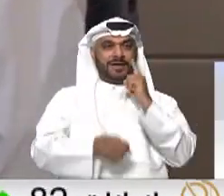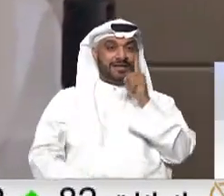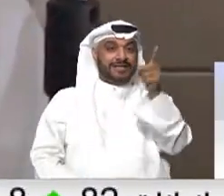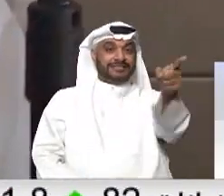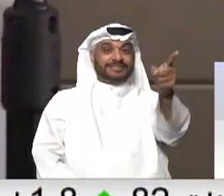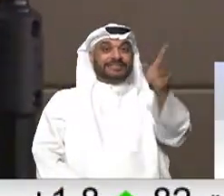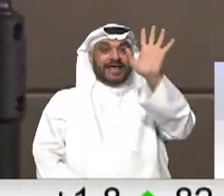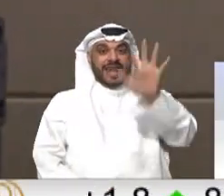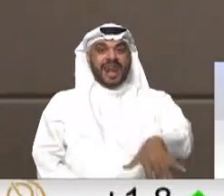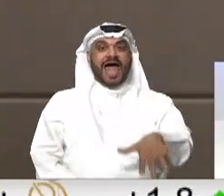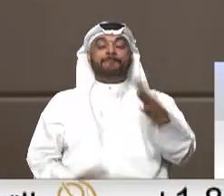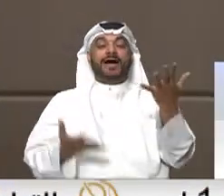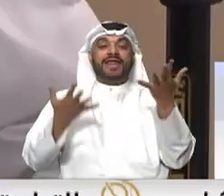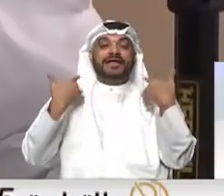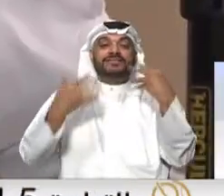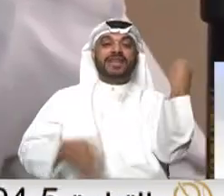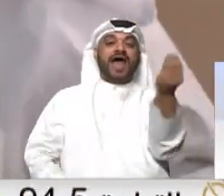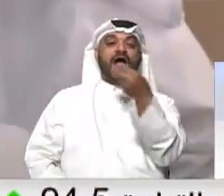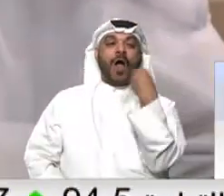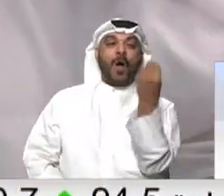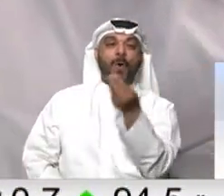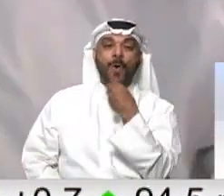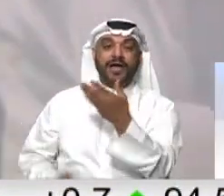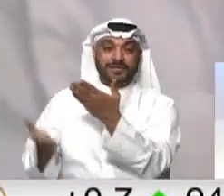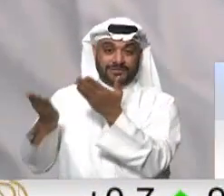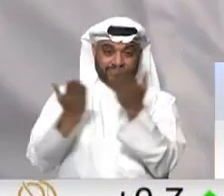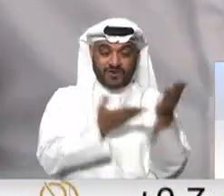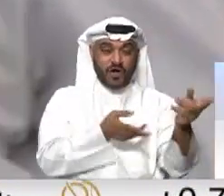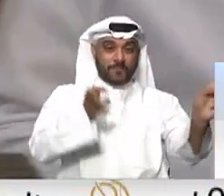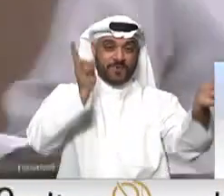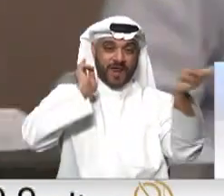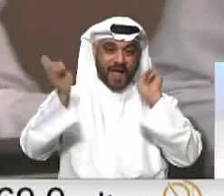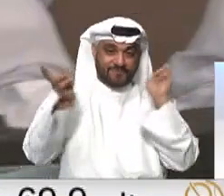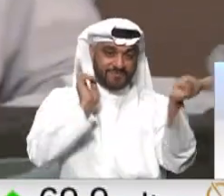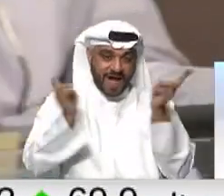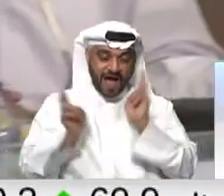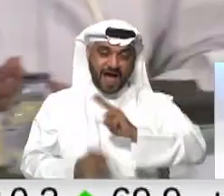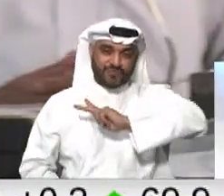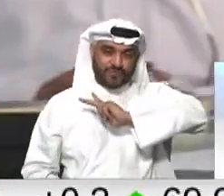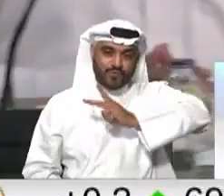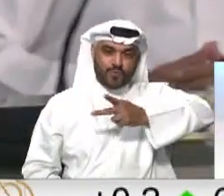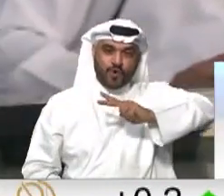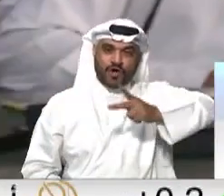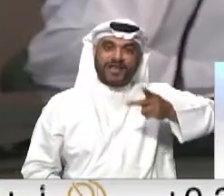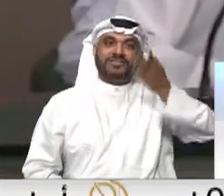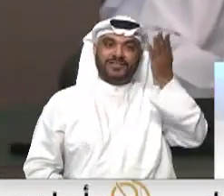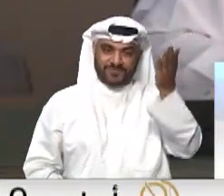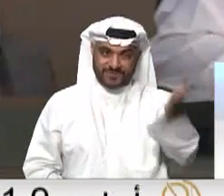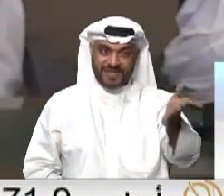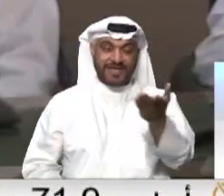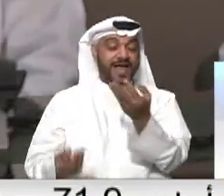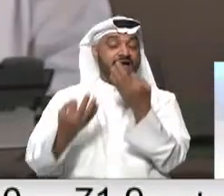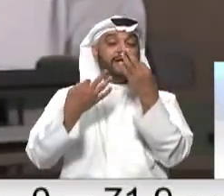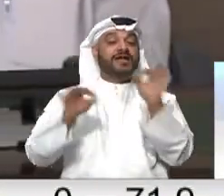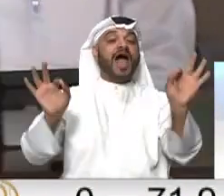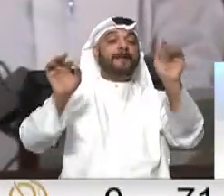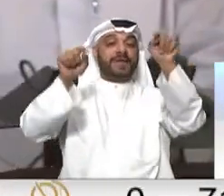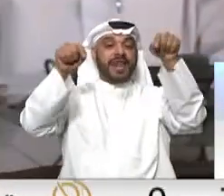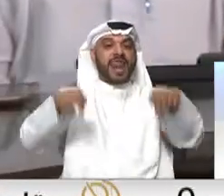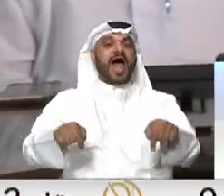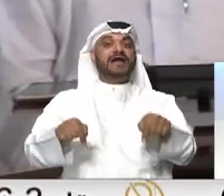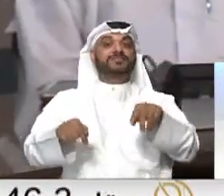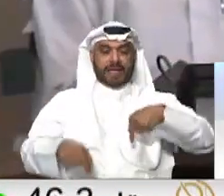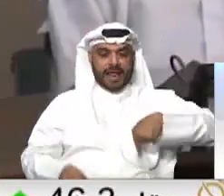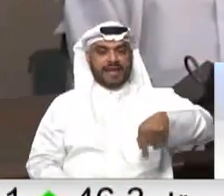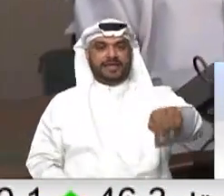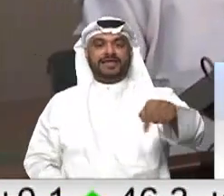الاجتماع التنسيقيه الثاني لضباط الاتصال في الجهات الحكوميه المشاركه لاداره المشهد السياحي